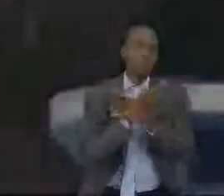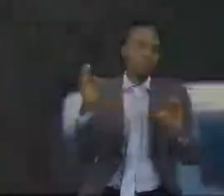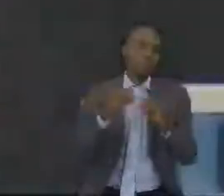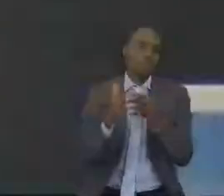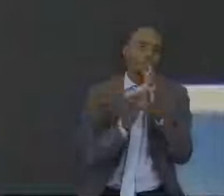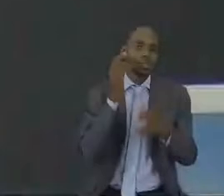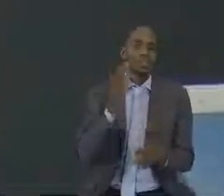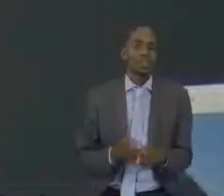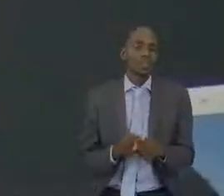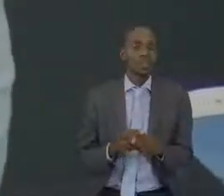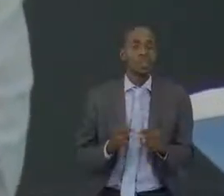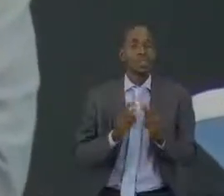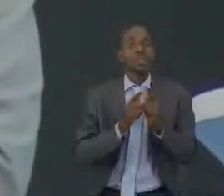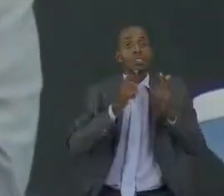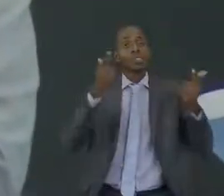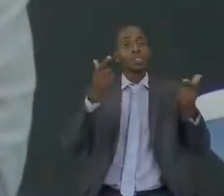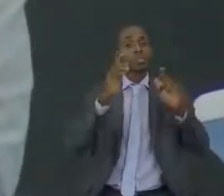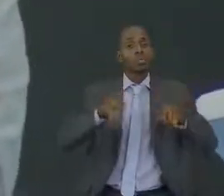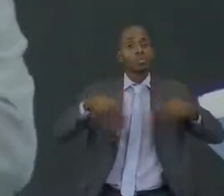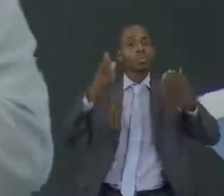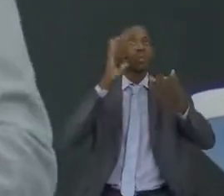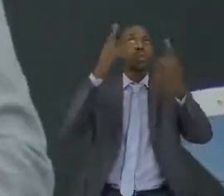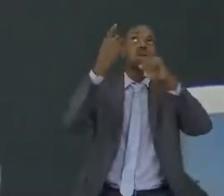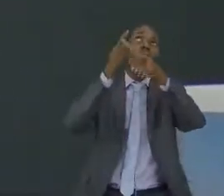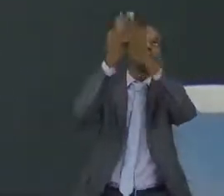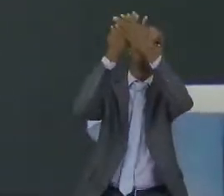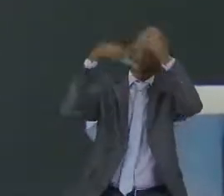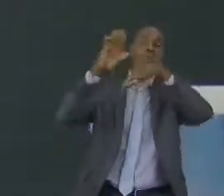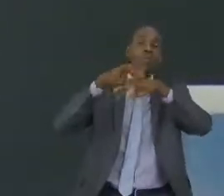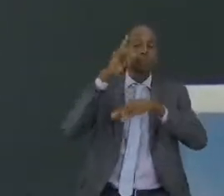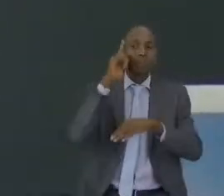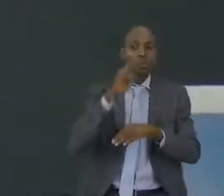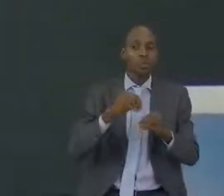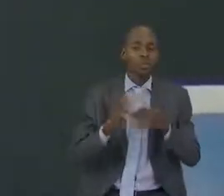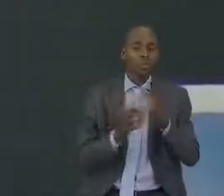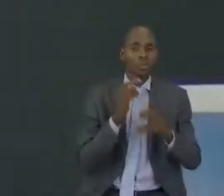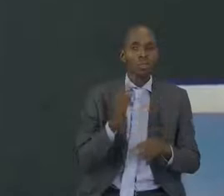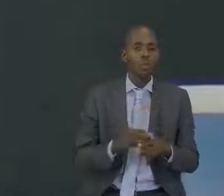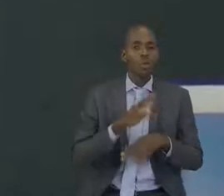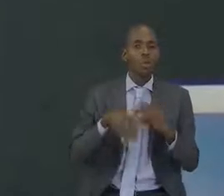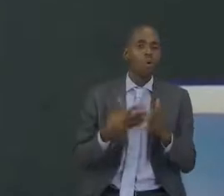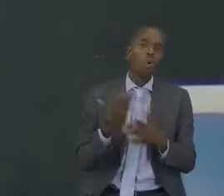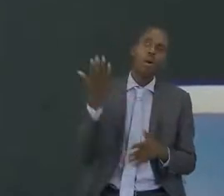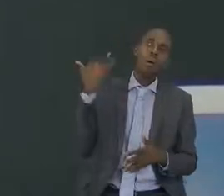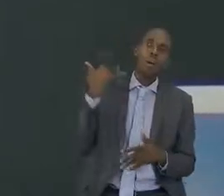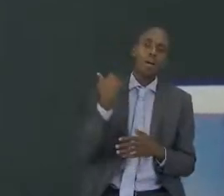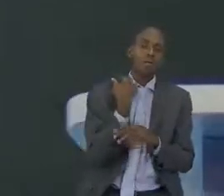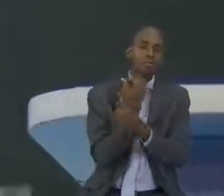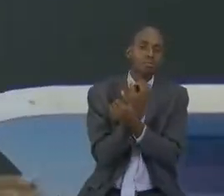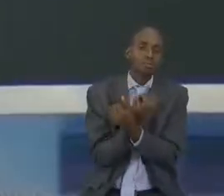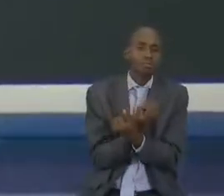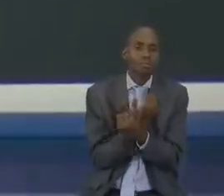La provision surnaturelle viendra du ciel. Et cet esclavage qui te poussait à être